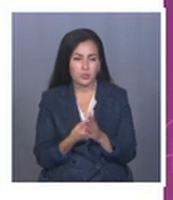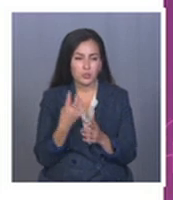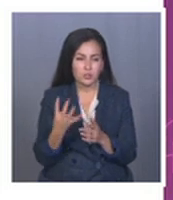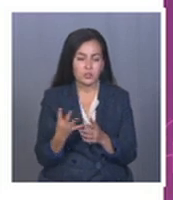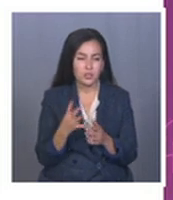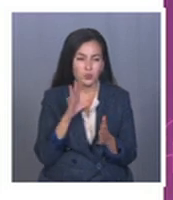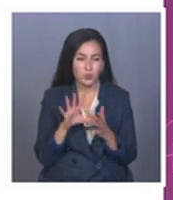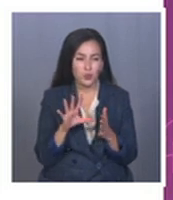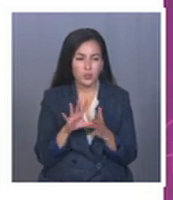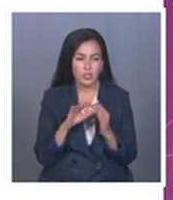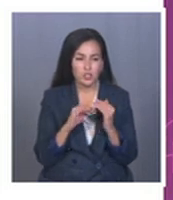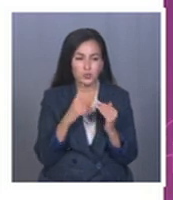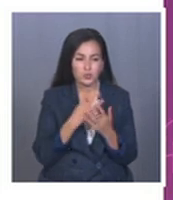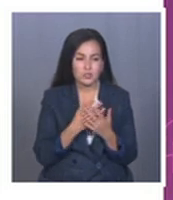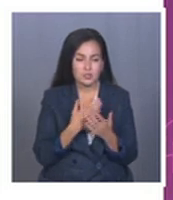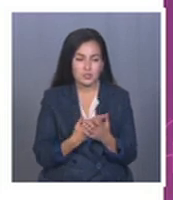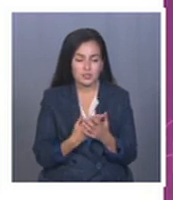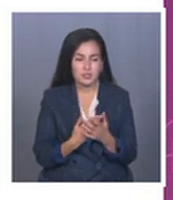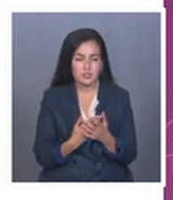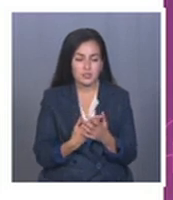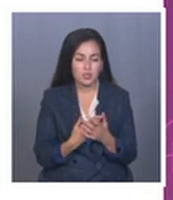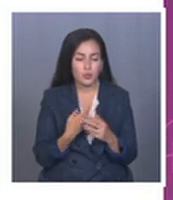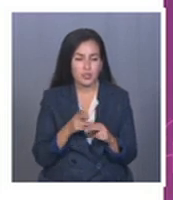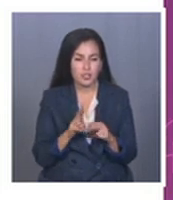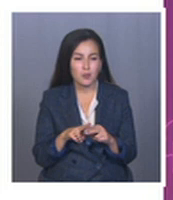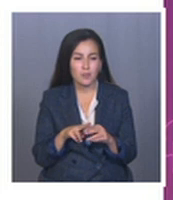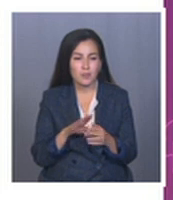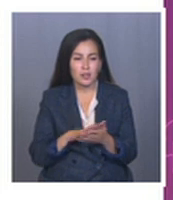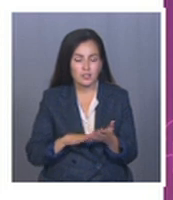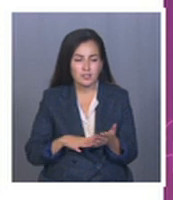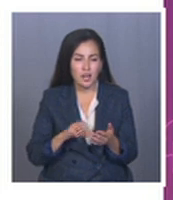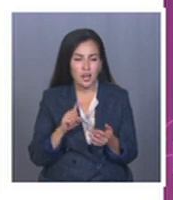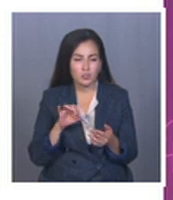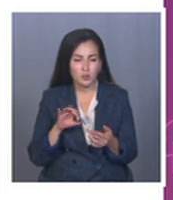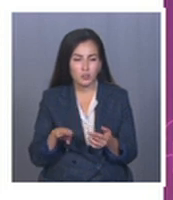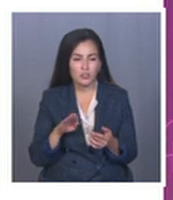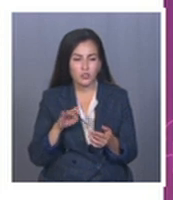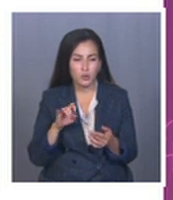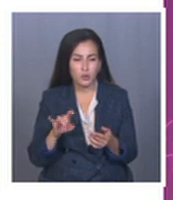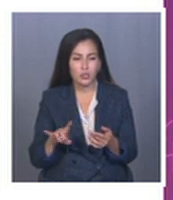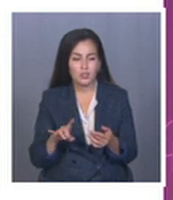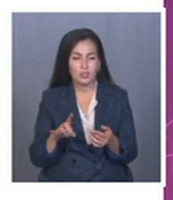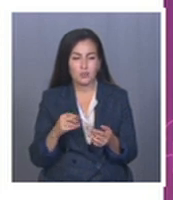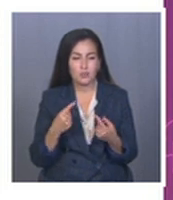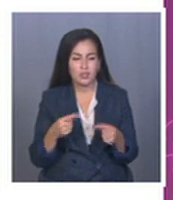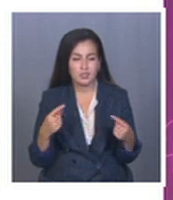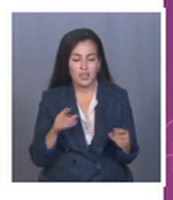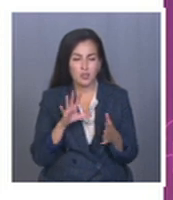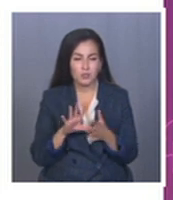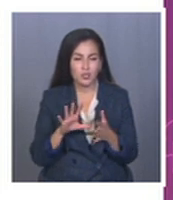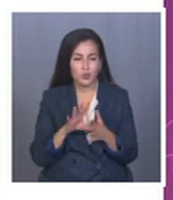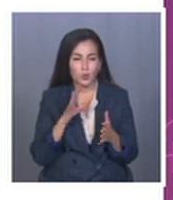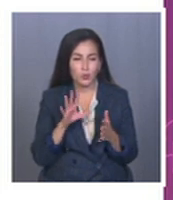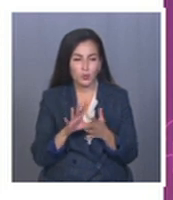тотығу дәрежелерін көрсетеді. Одан басқа азоттың, фтордың және басқа да элементтердің тотығу